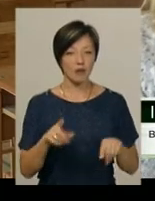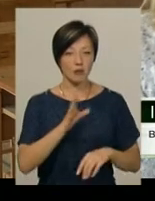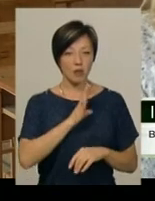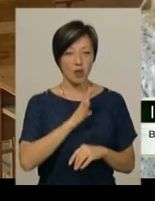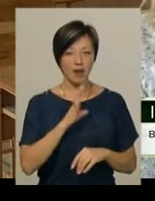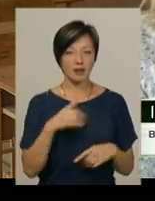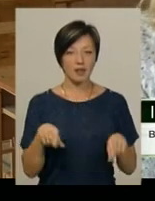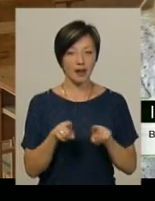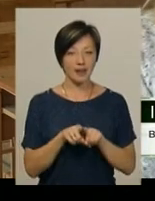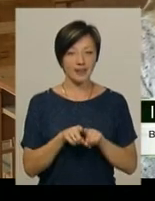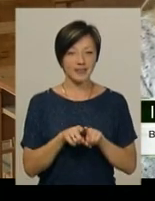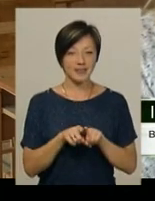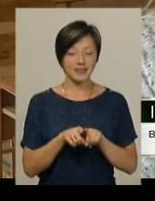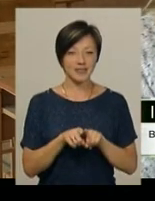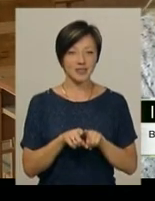така